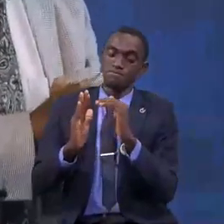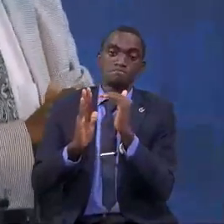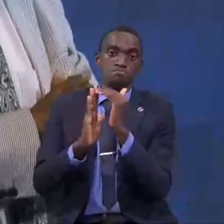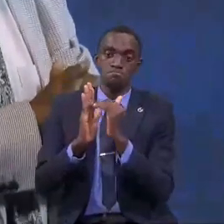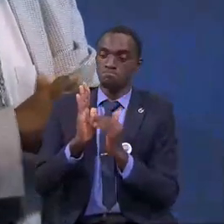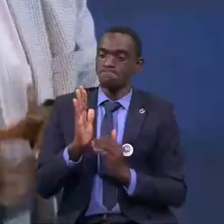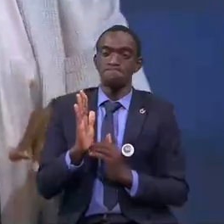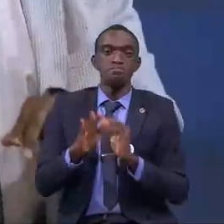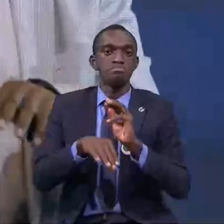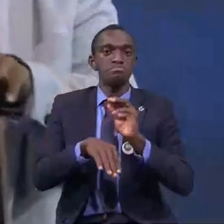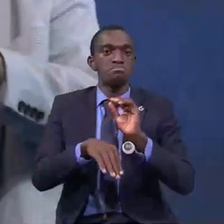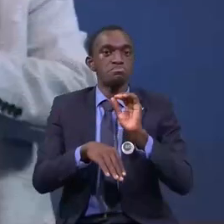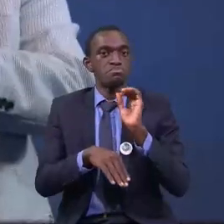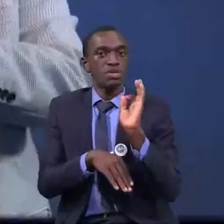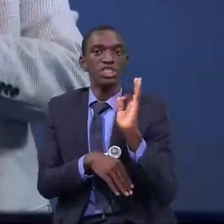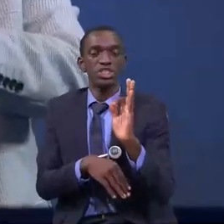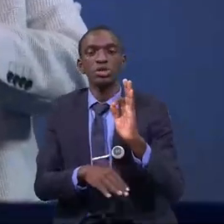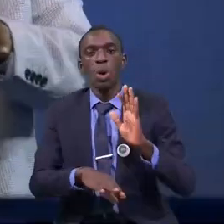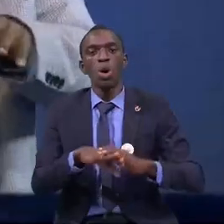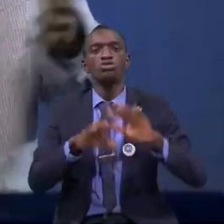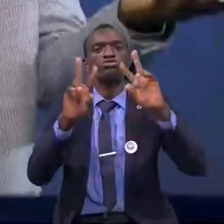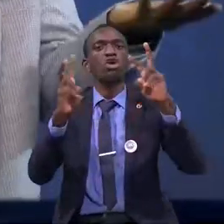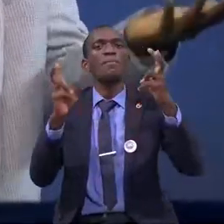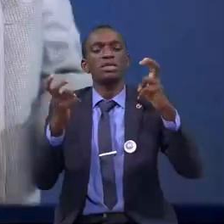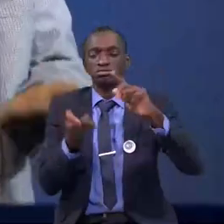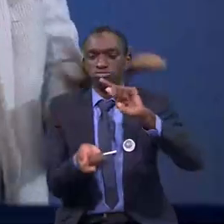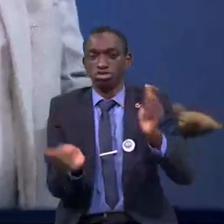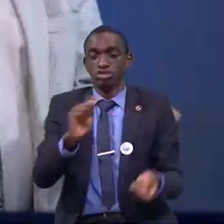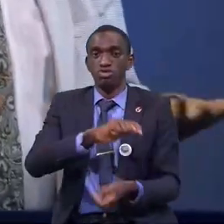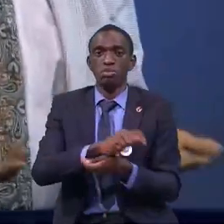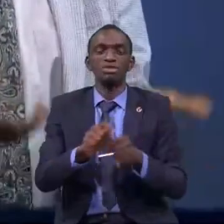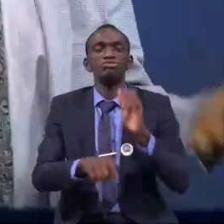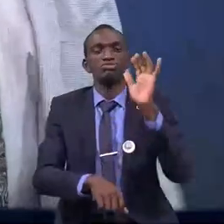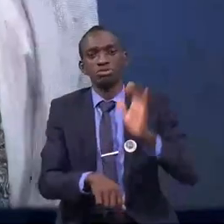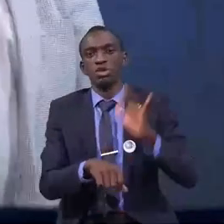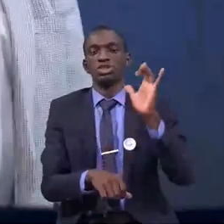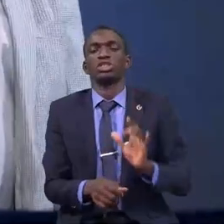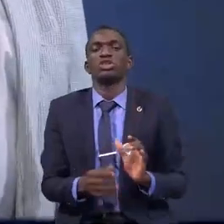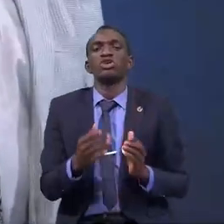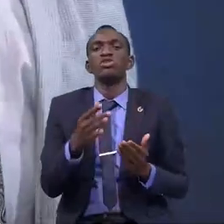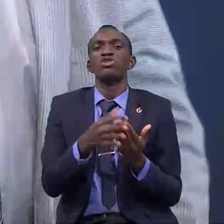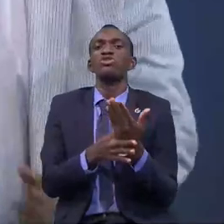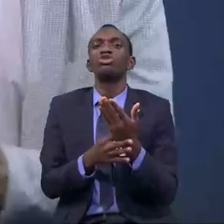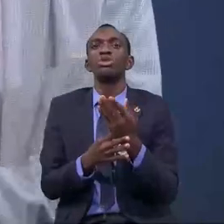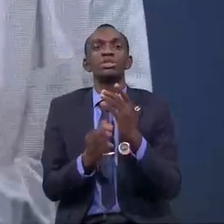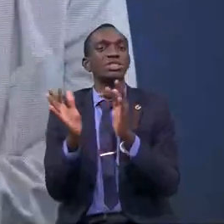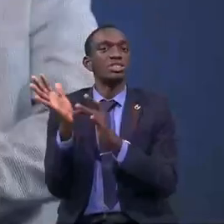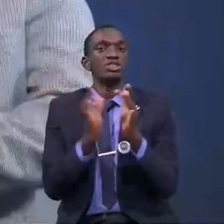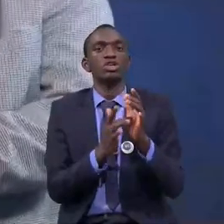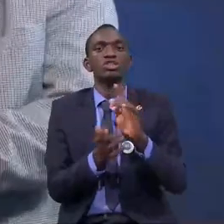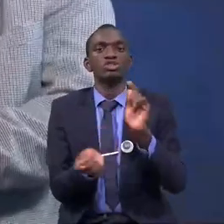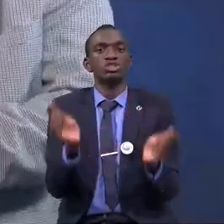Comme nous venons donc à la fin de la série que nous avons sur la touche transformatrice, qui vient à travers le